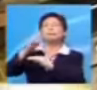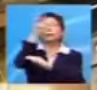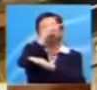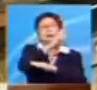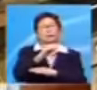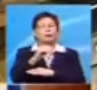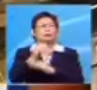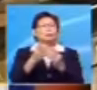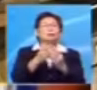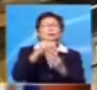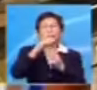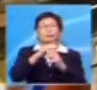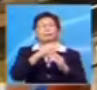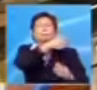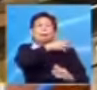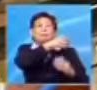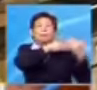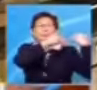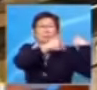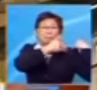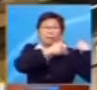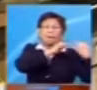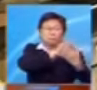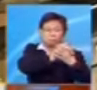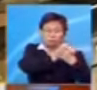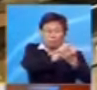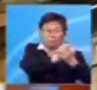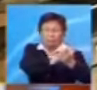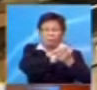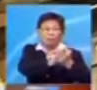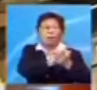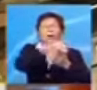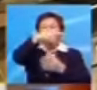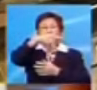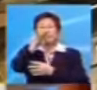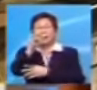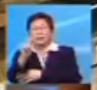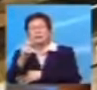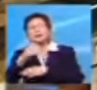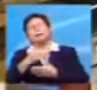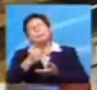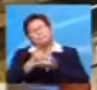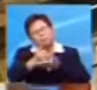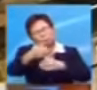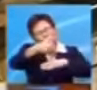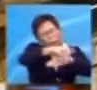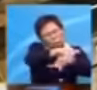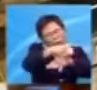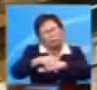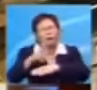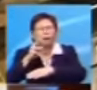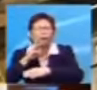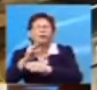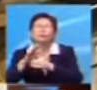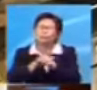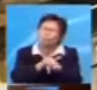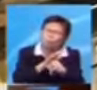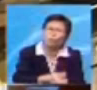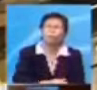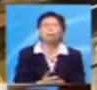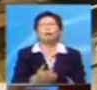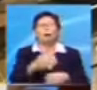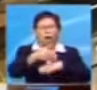dan pihak berkuasa tempatan membantu menghantar air dengan jumlah yang mencukupi